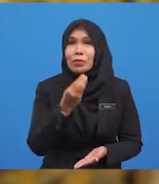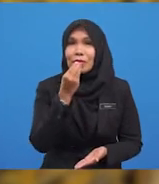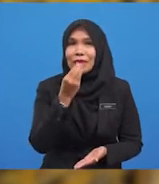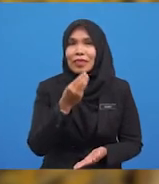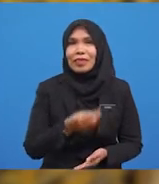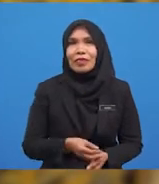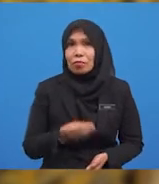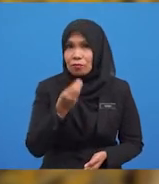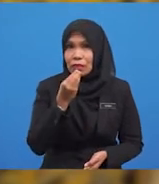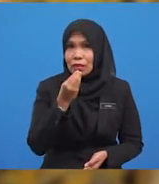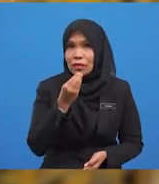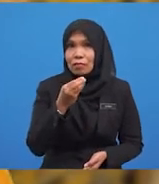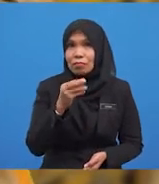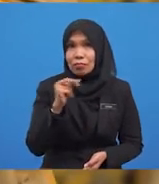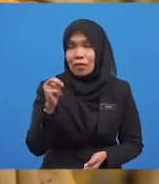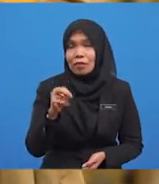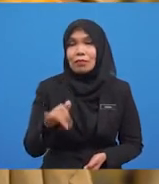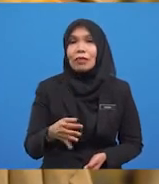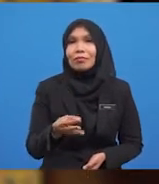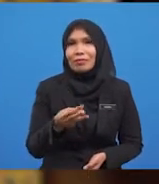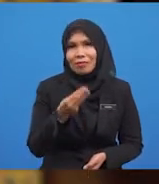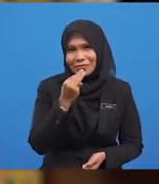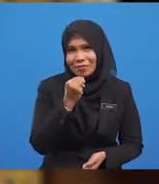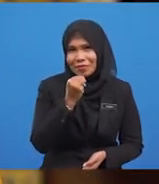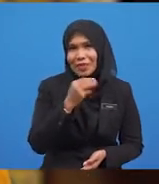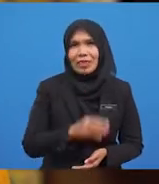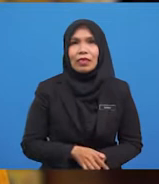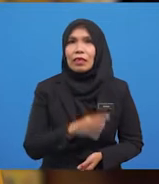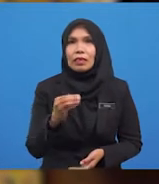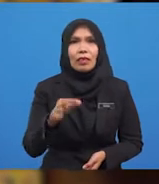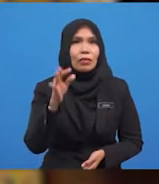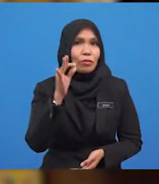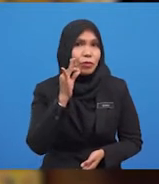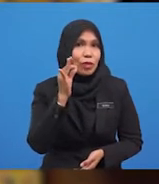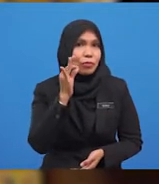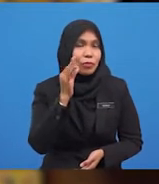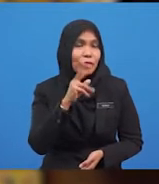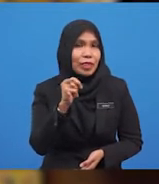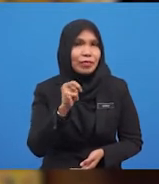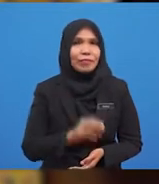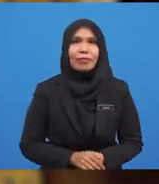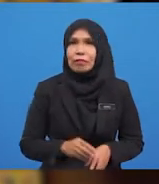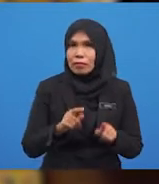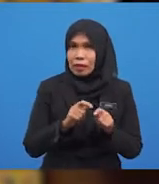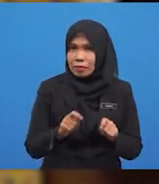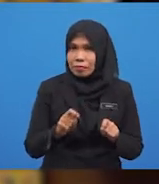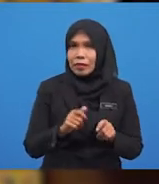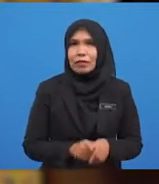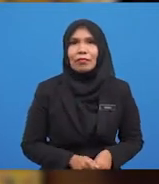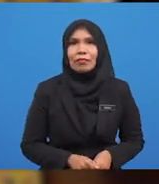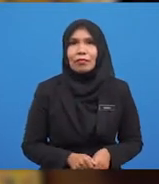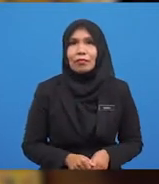dan buah-buahan sebagai pencuci mulut. Ya, tapi sebelum itu,